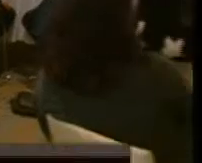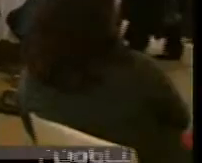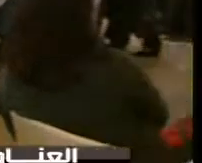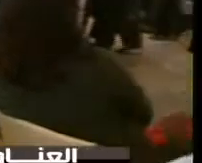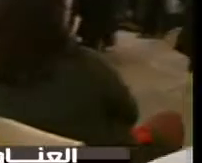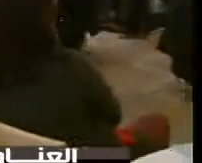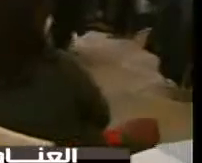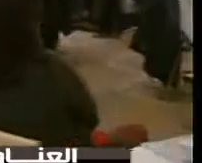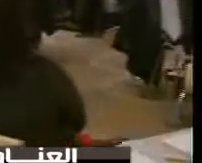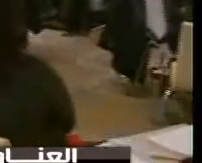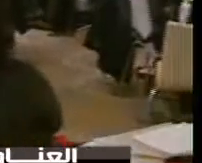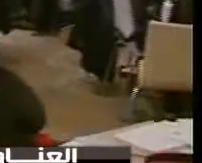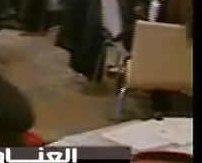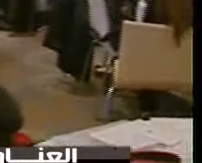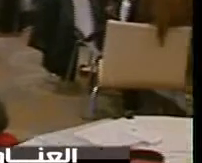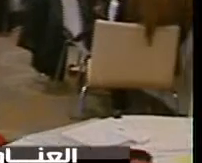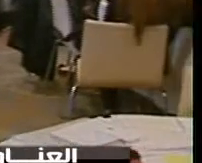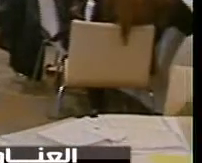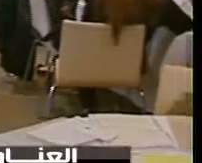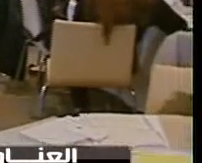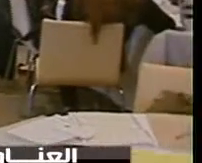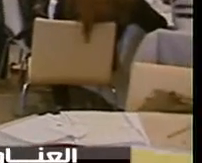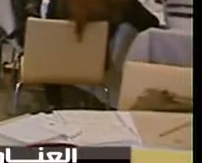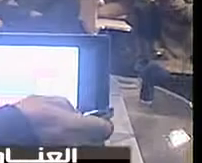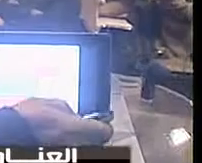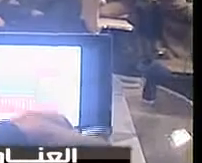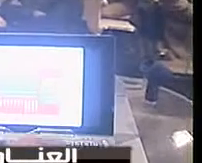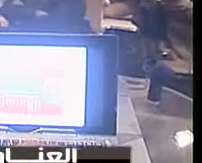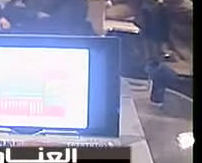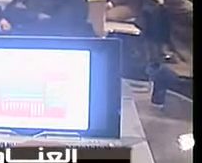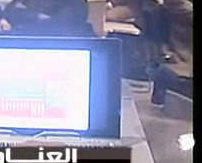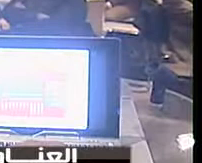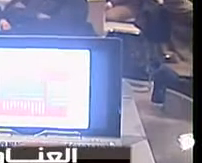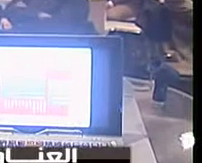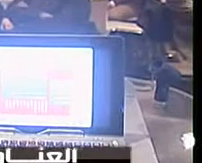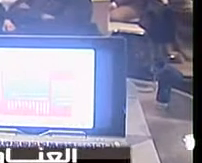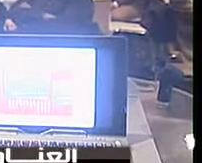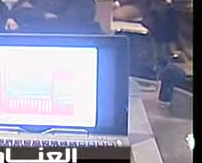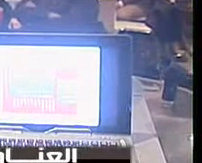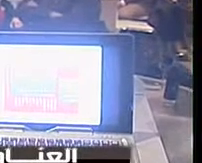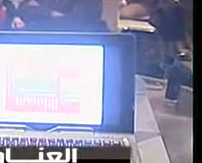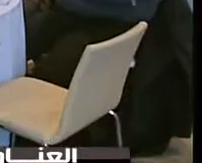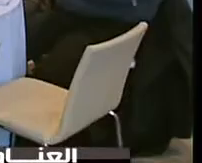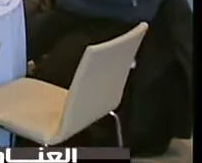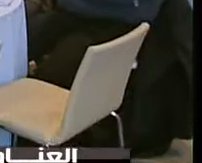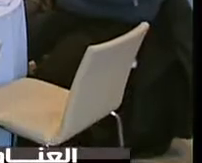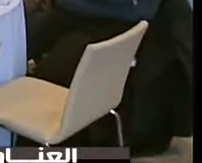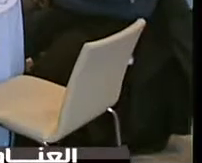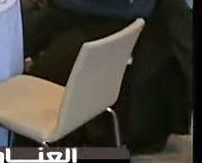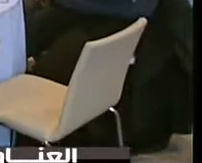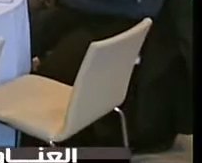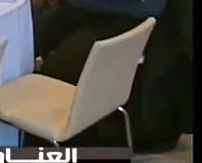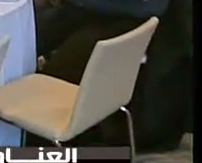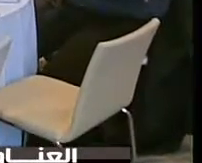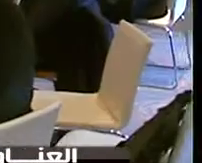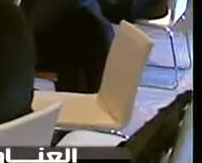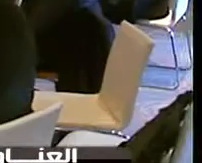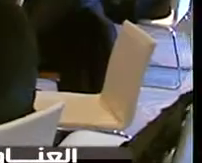دليل جديد للمهنيين من أطباء وممرضين بهدف تطوير مسارات العلاج في تونس.